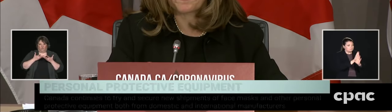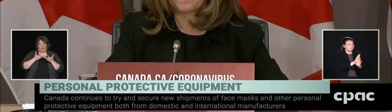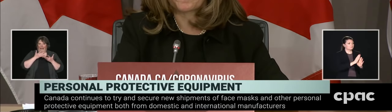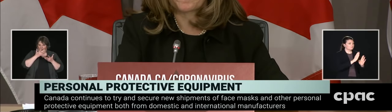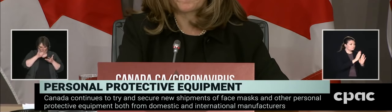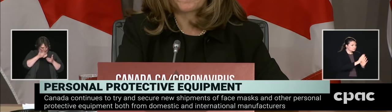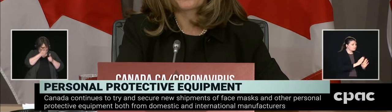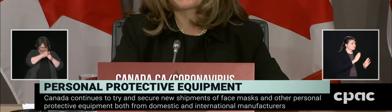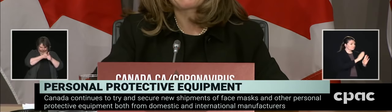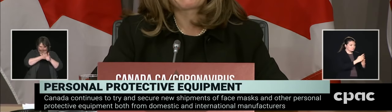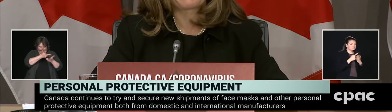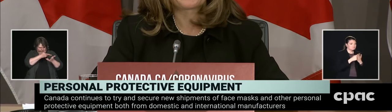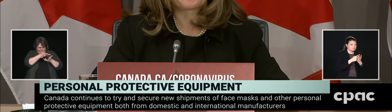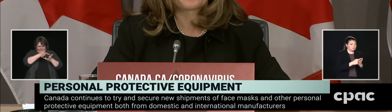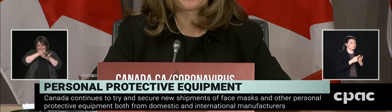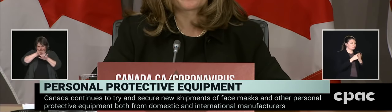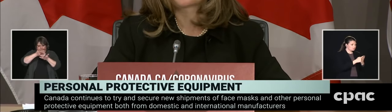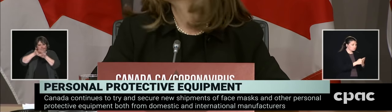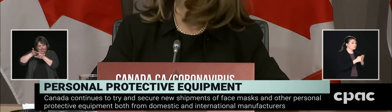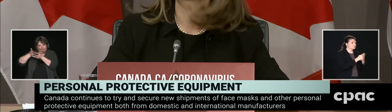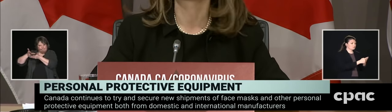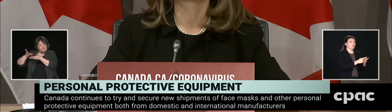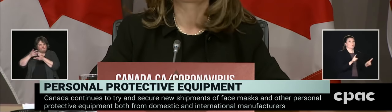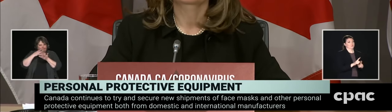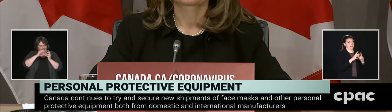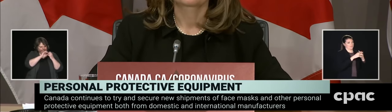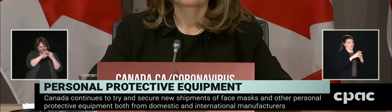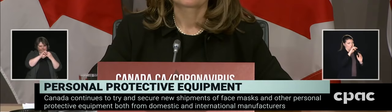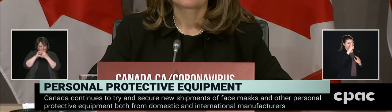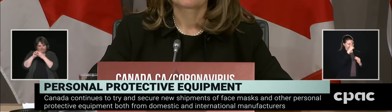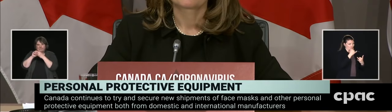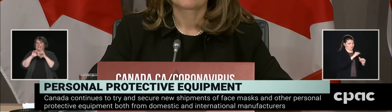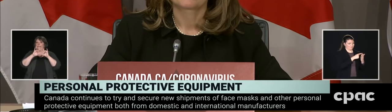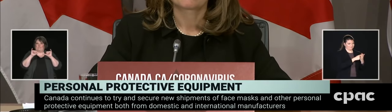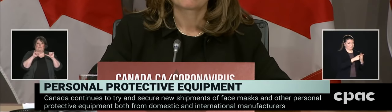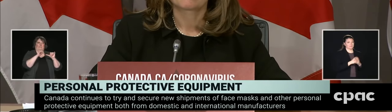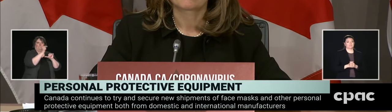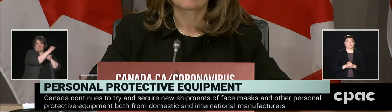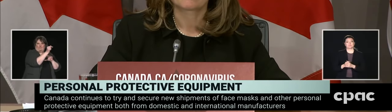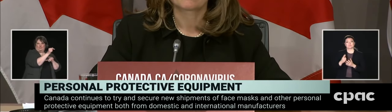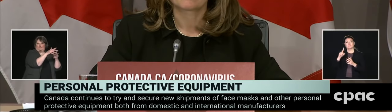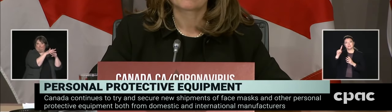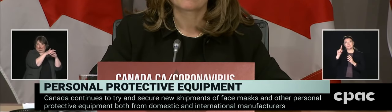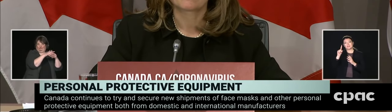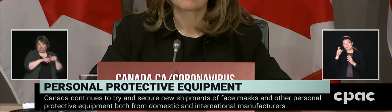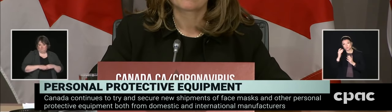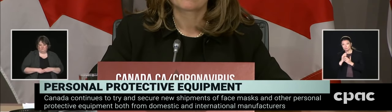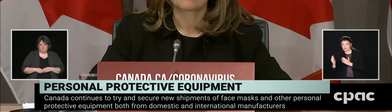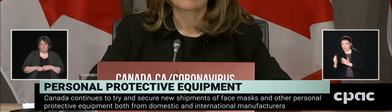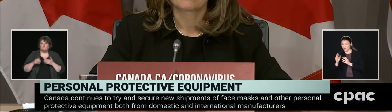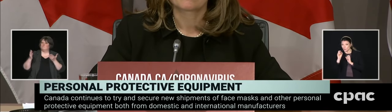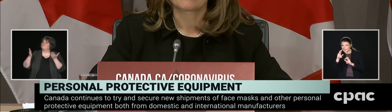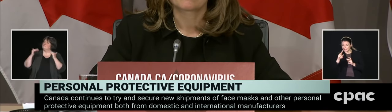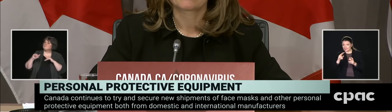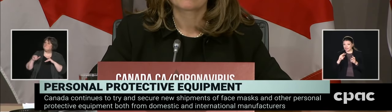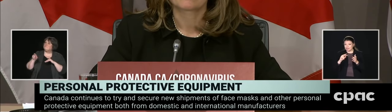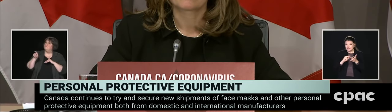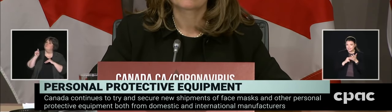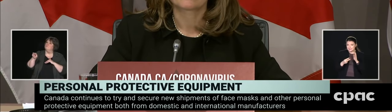américain. En suivi. OK, donc j'en comprends qu'on n'a pas nécessairement obtenu la même